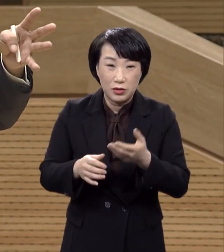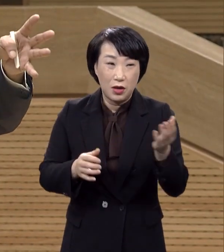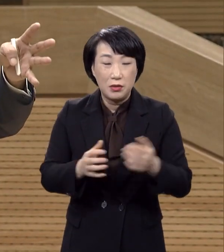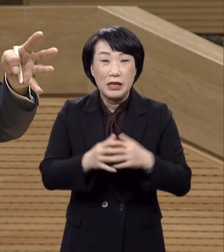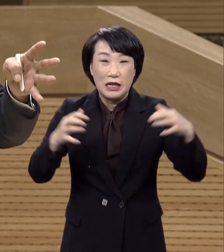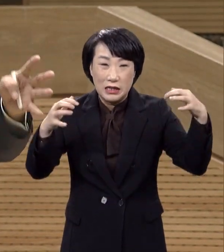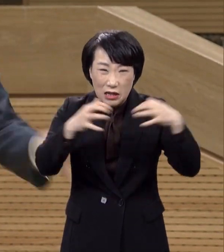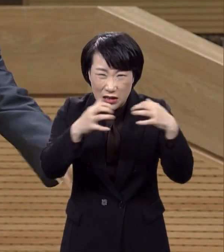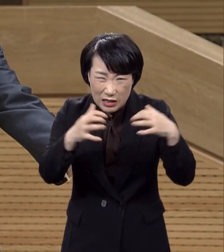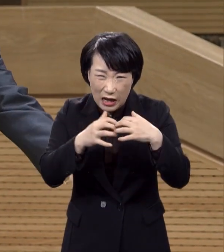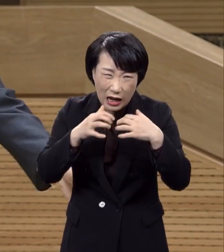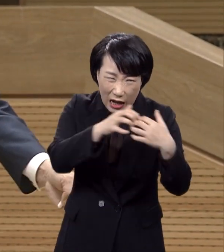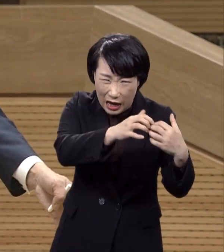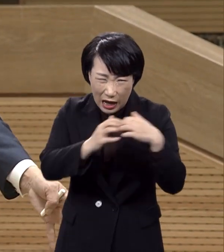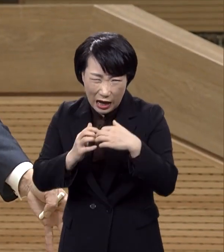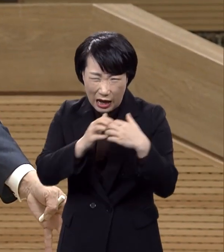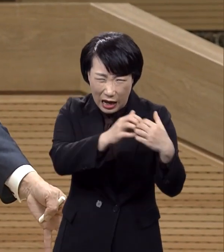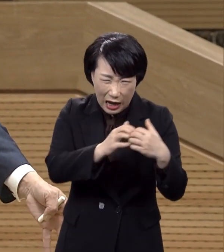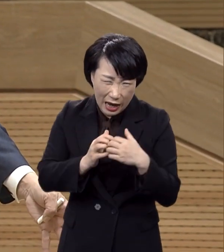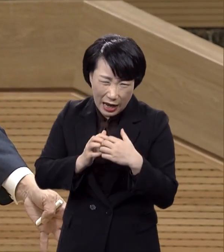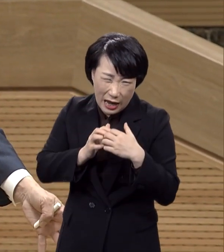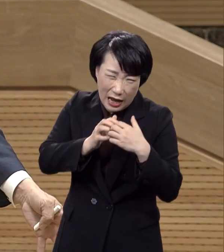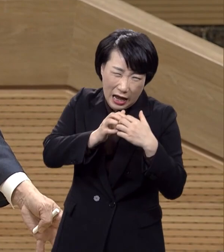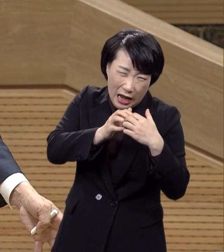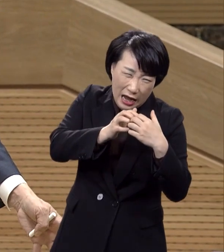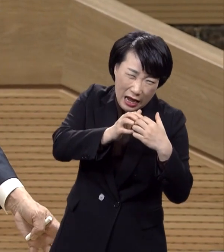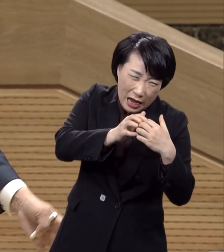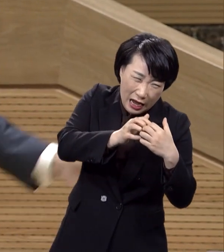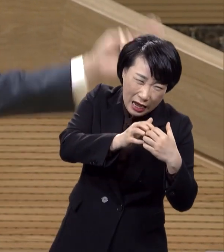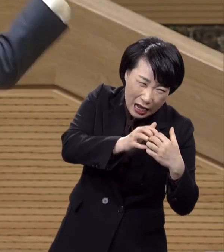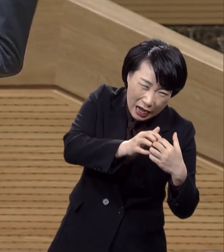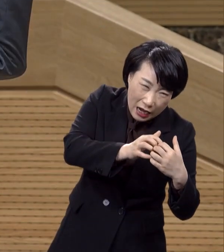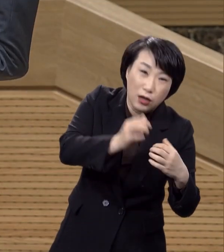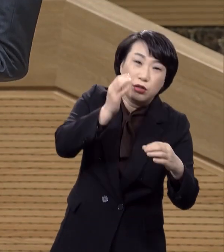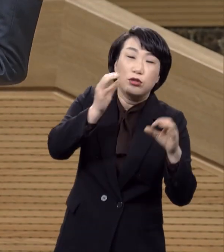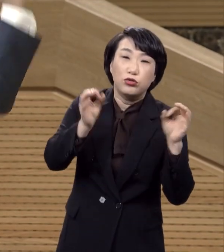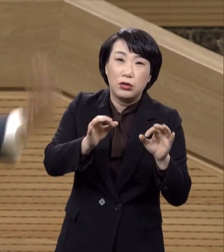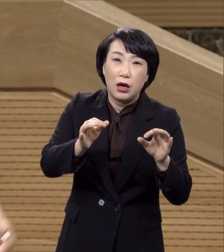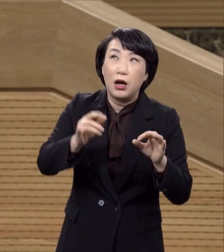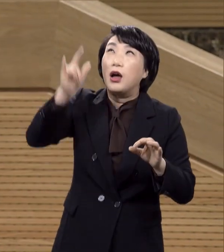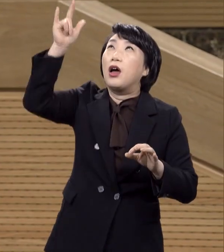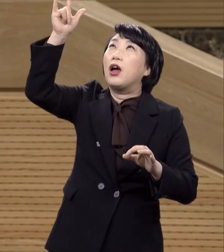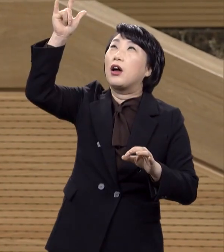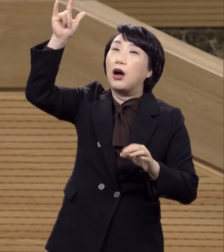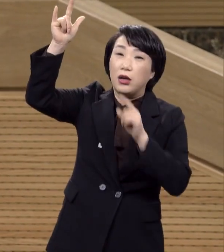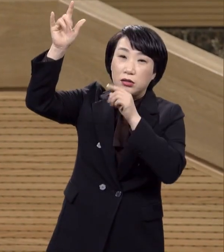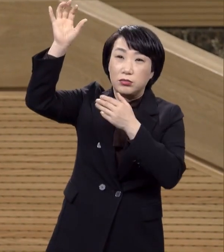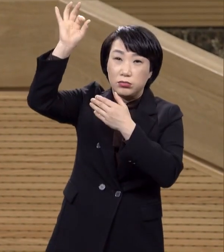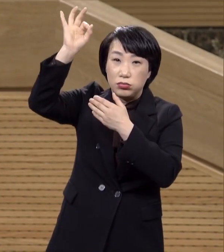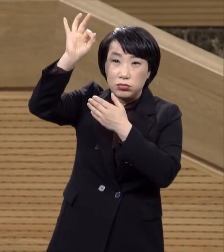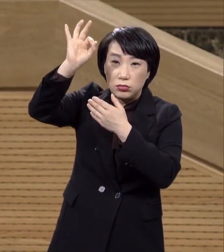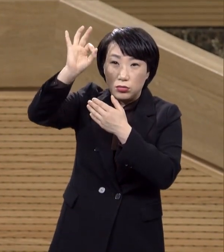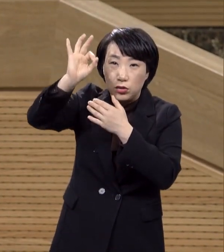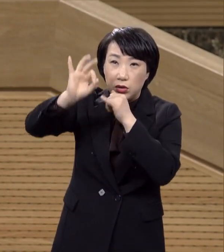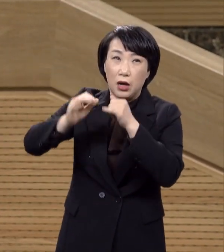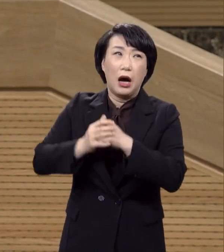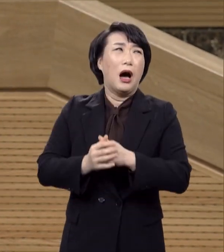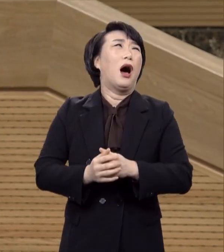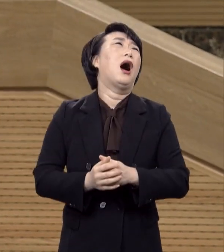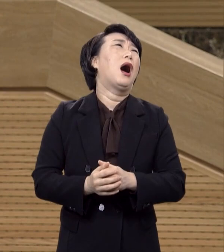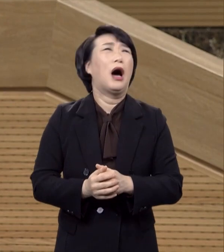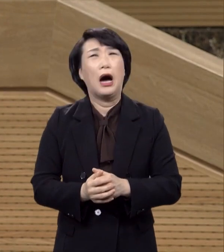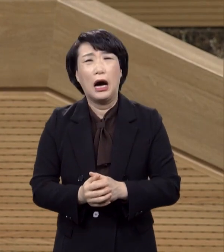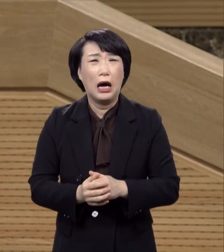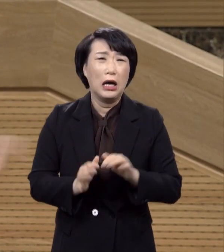전쟁을 거의 다 이겨서 정결을 지려고 오는 순간 태양이 저뭅니다. 자,